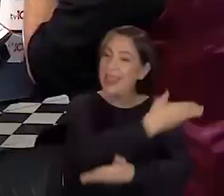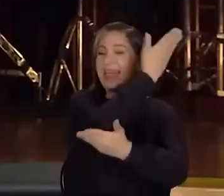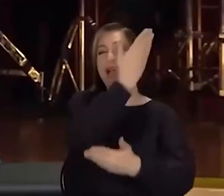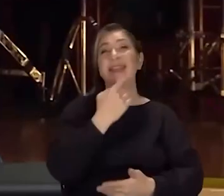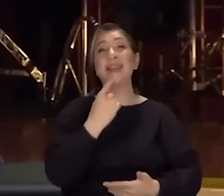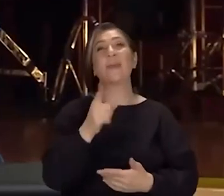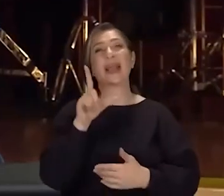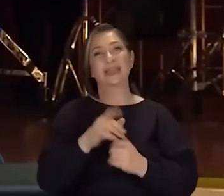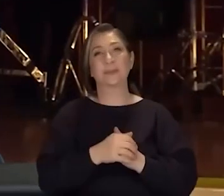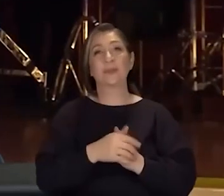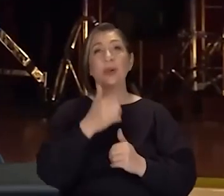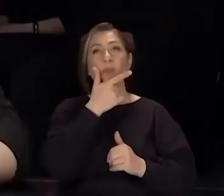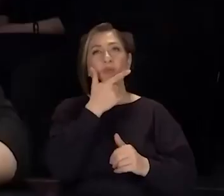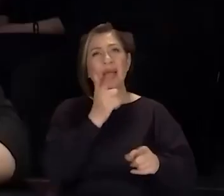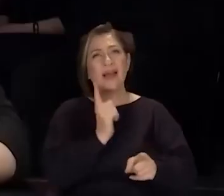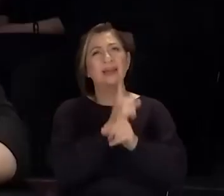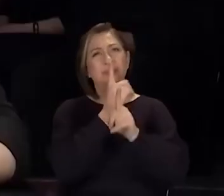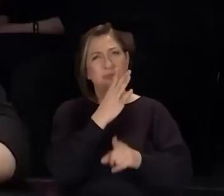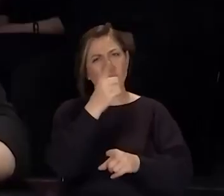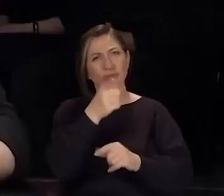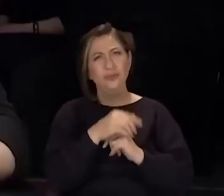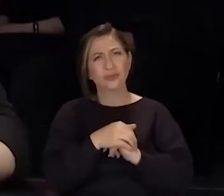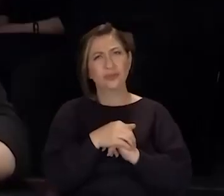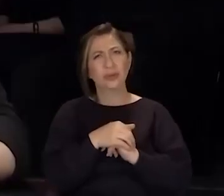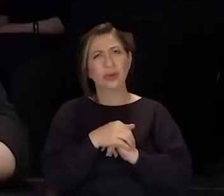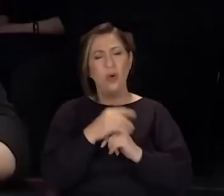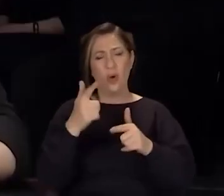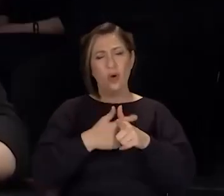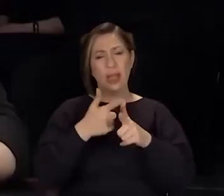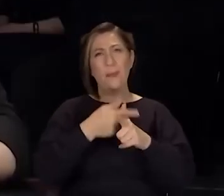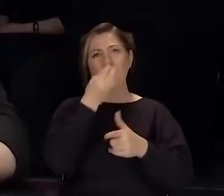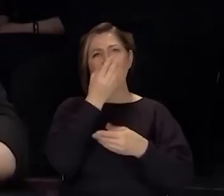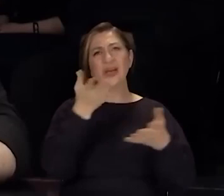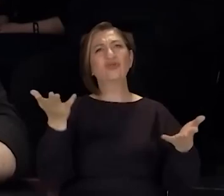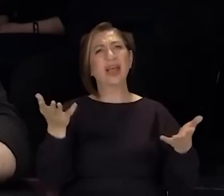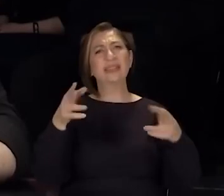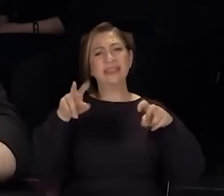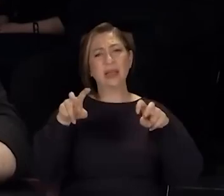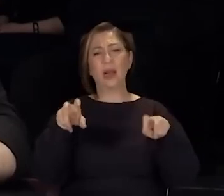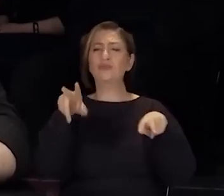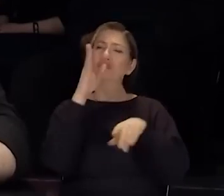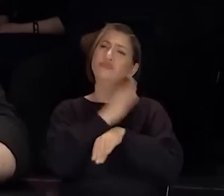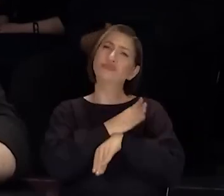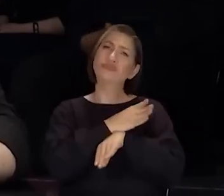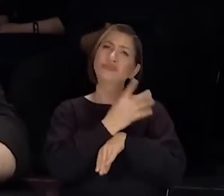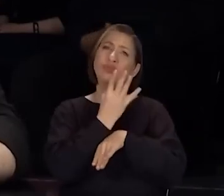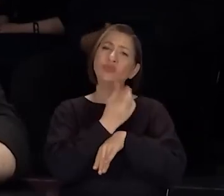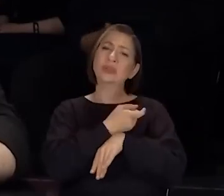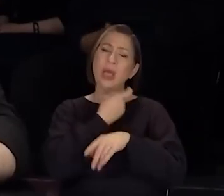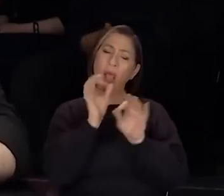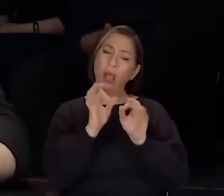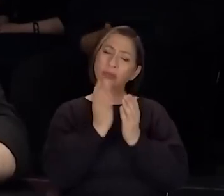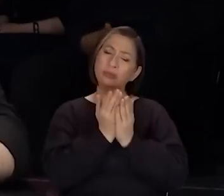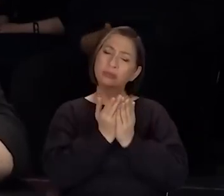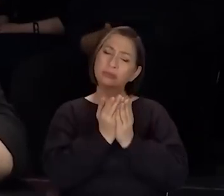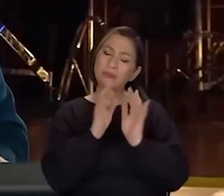demek lazım. Bodrum'da karşılaşmıştık zaten biliyorsunuz. Ben o otelin bahçesindeki sandalyede oturmuştum. Herhalde 4,5 saat falan